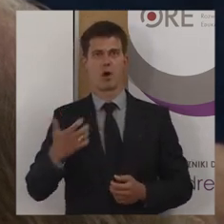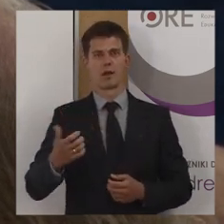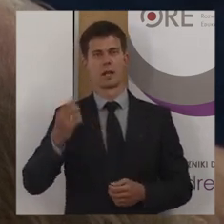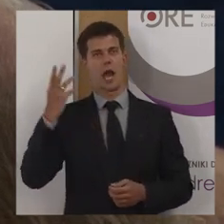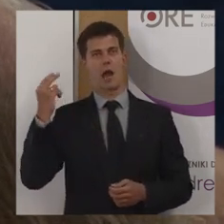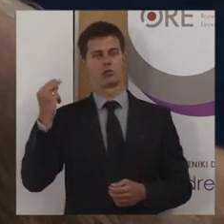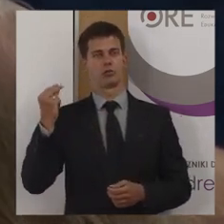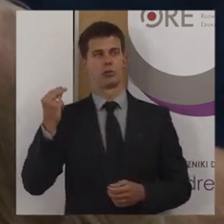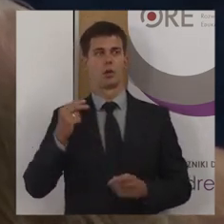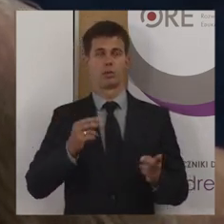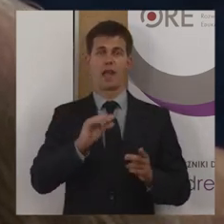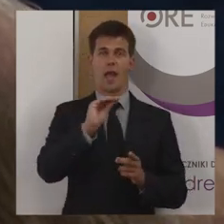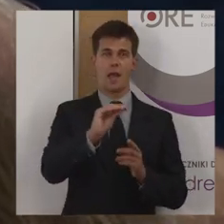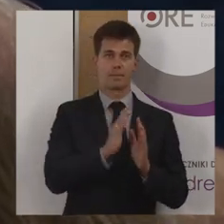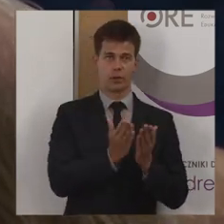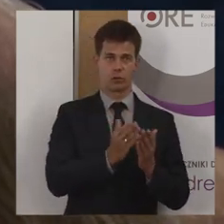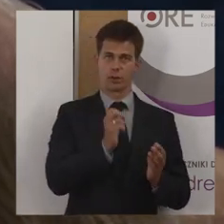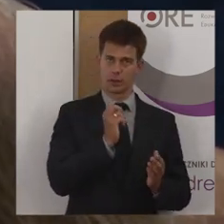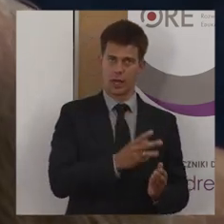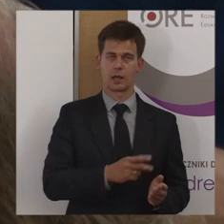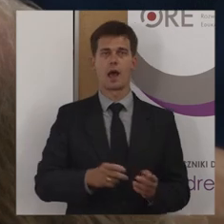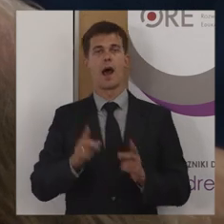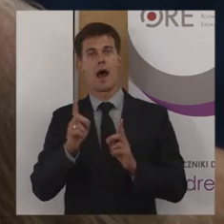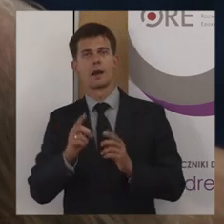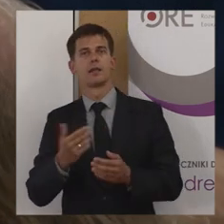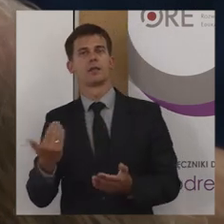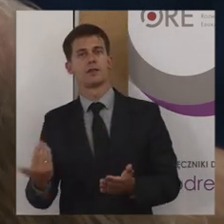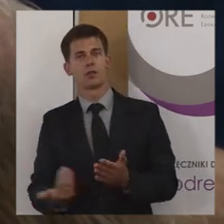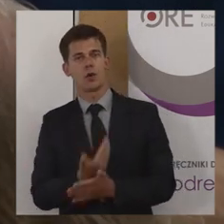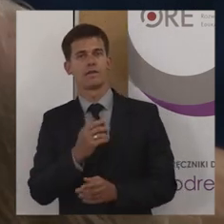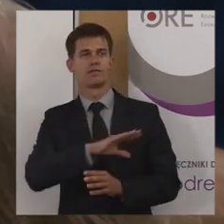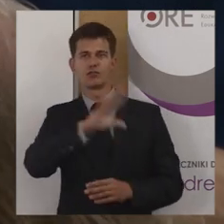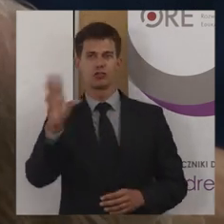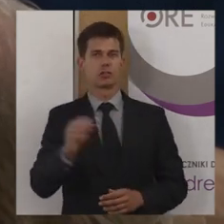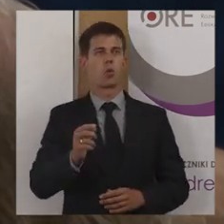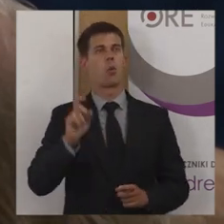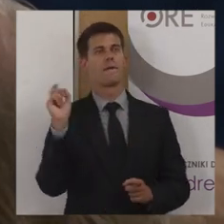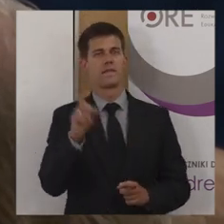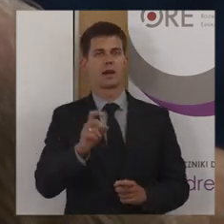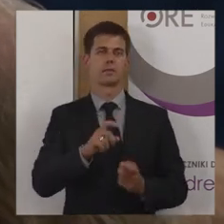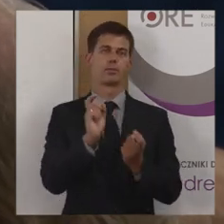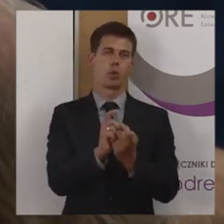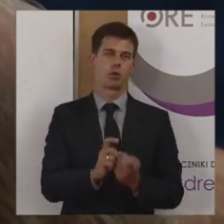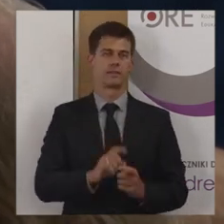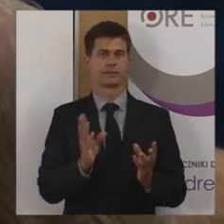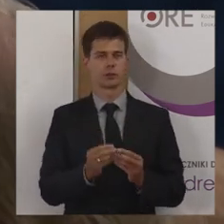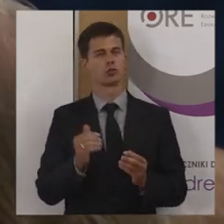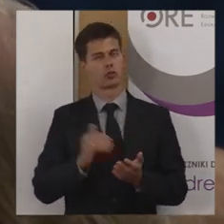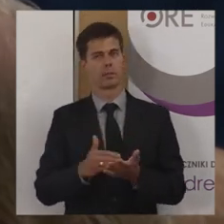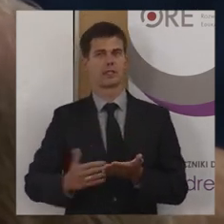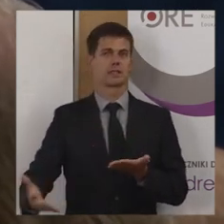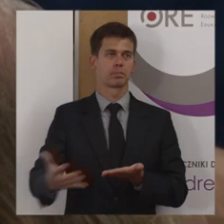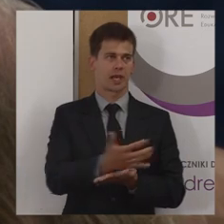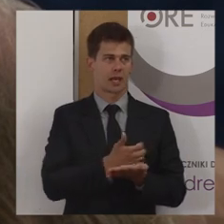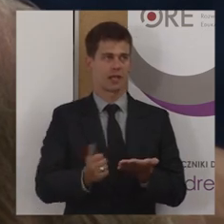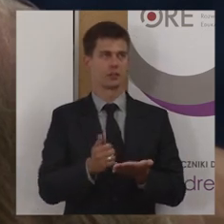i podręcznik tak, niech będzie dostępny dla wszystkich, ale z uwzględnieniem tych uwag, o których państwu tutaj mówiliśmy. Być może te uwagi wymagają